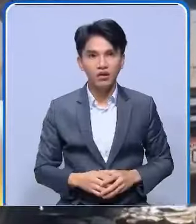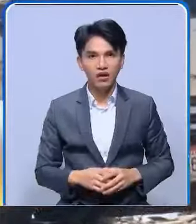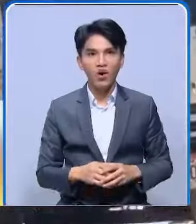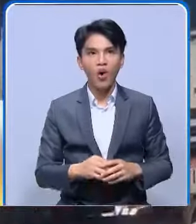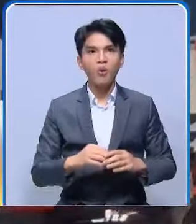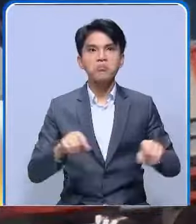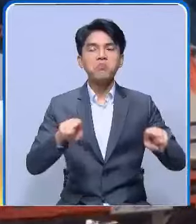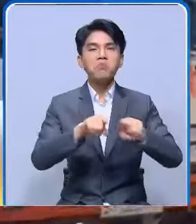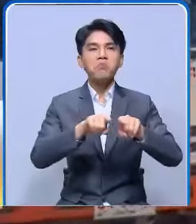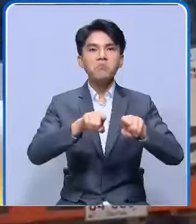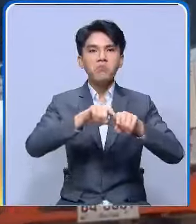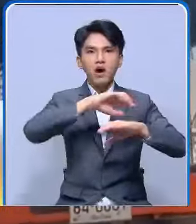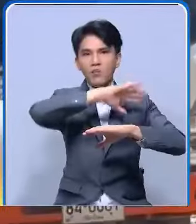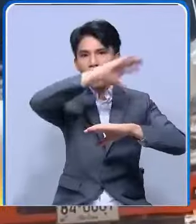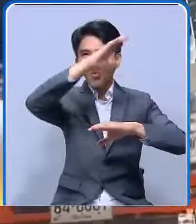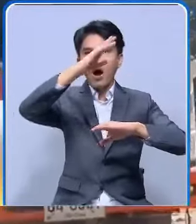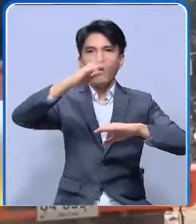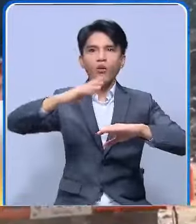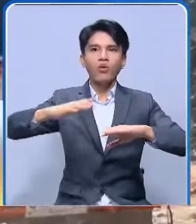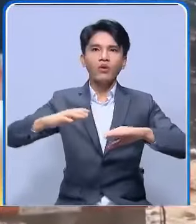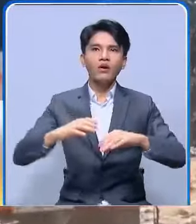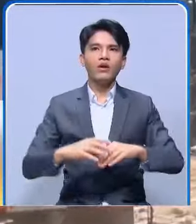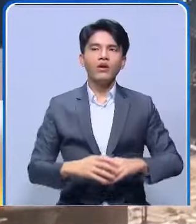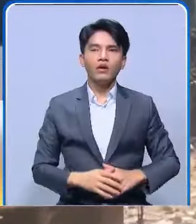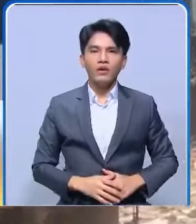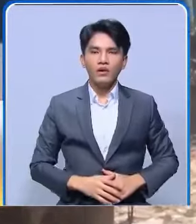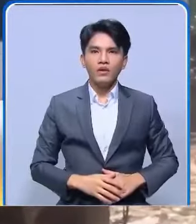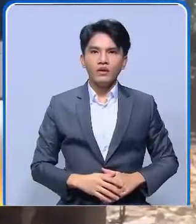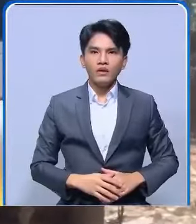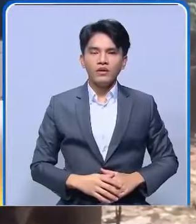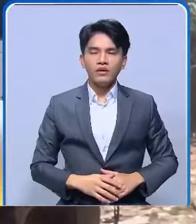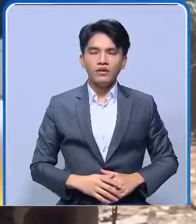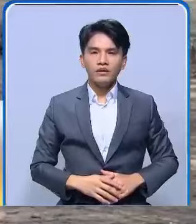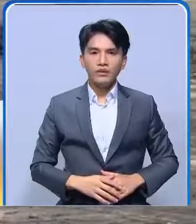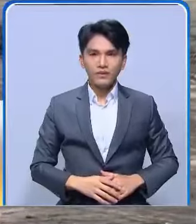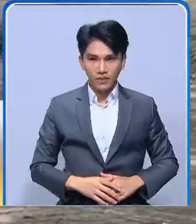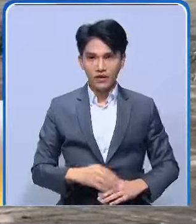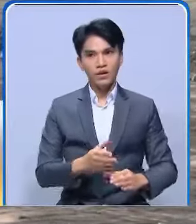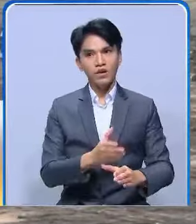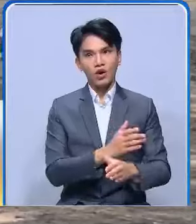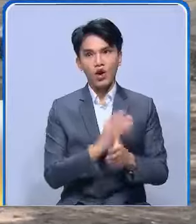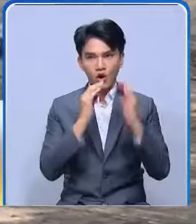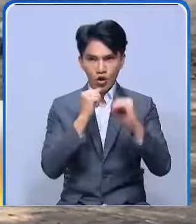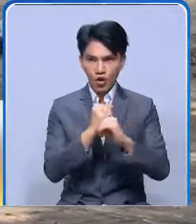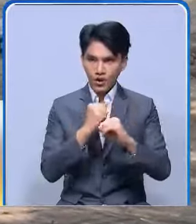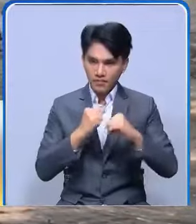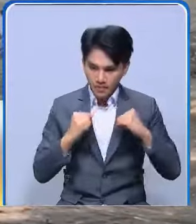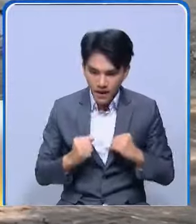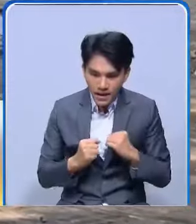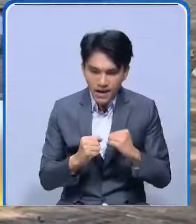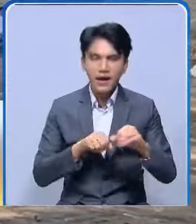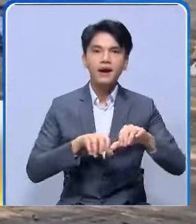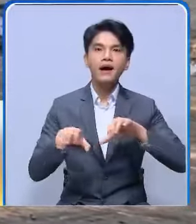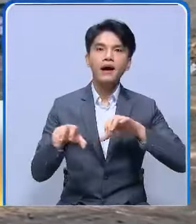เขาเลยครับกองเอาไว้ครับที่ลานกว้างที่สวนสาธารณะรถไฟที่ผ่านมาเจ้าหน้าที่ก็เร่งดำเนินการเก็บขยะอย่างต่